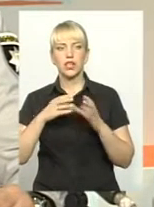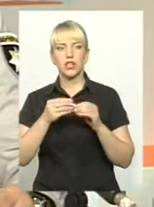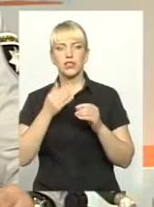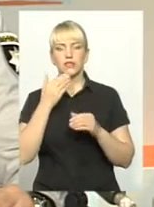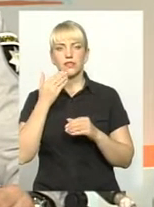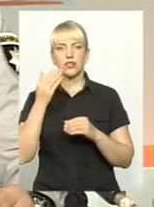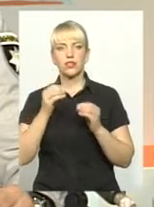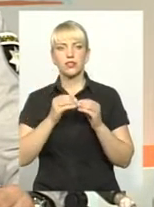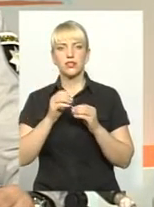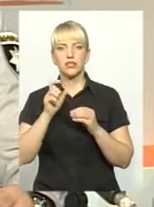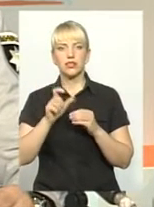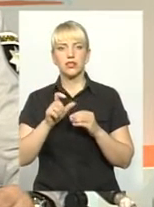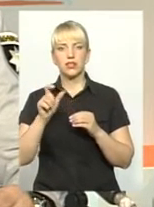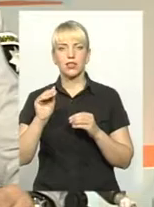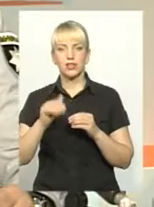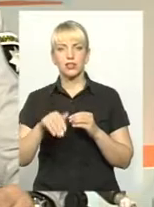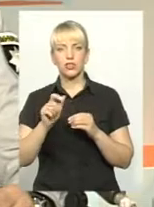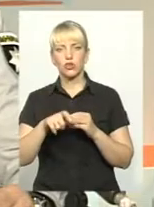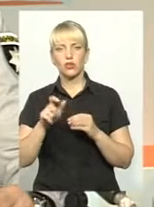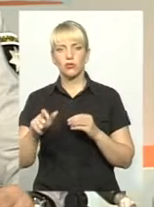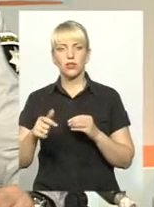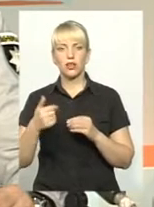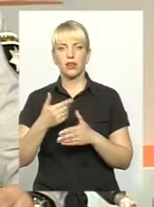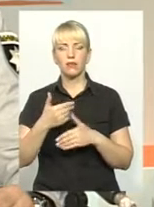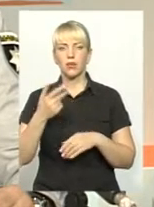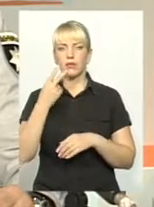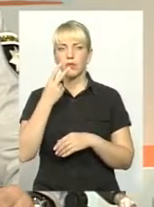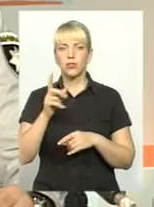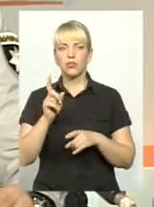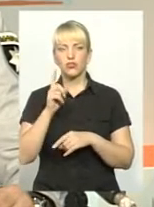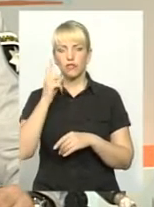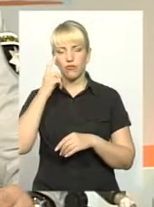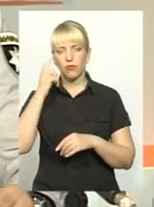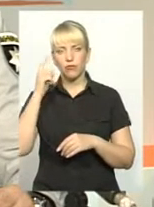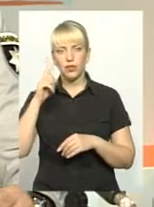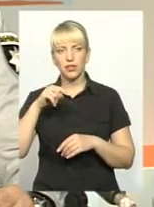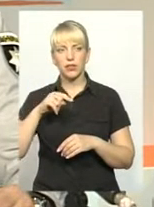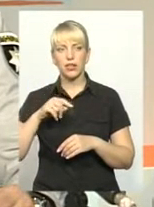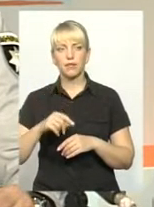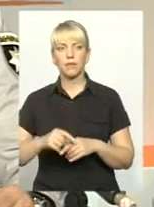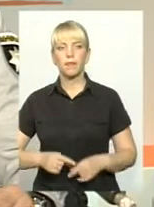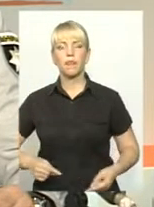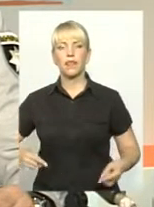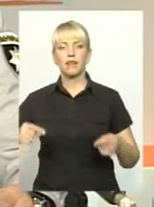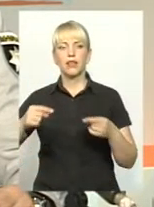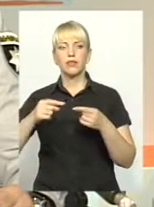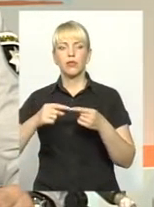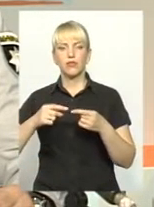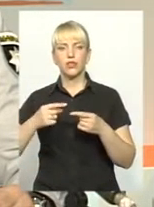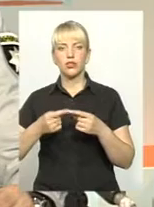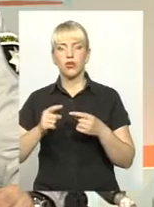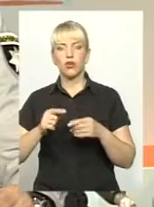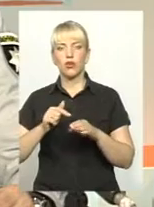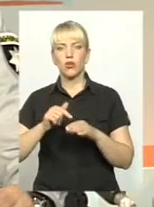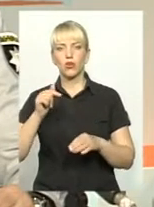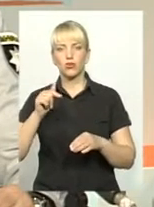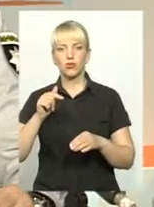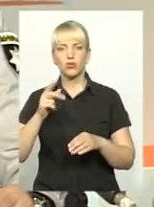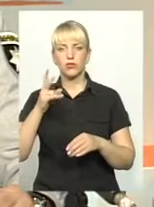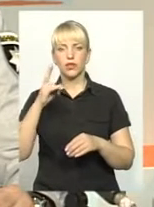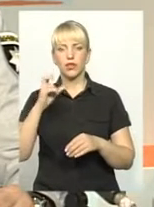тисяч громадян. Тобто ми бачимо, що вміння відповідно організувати реагування на повідомлення